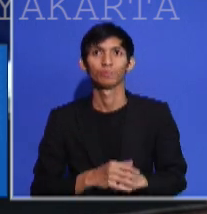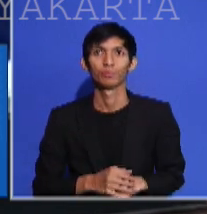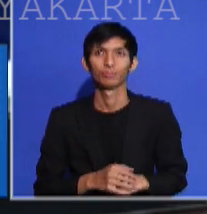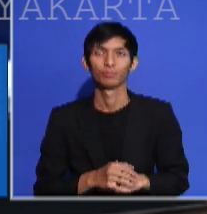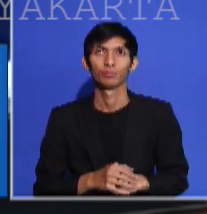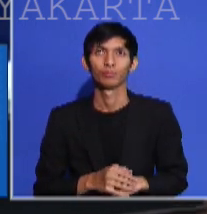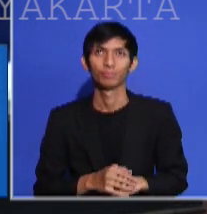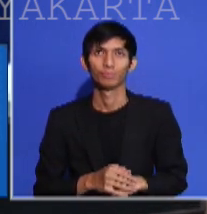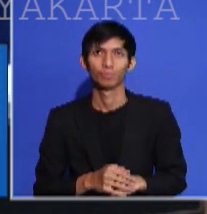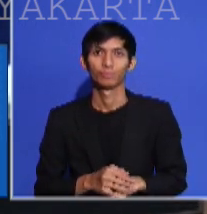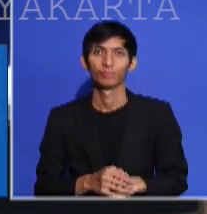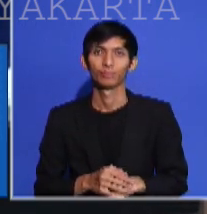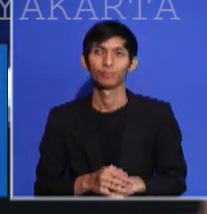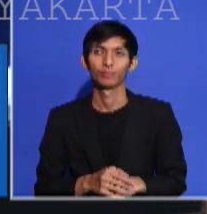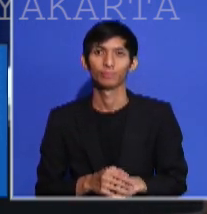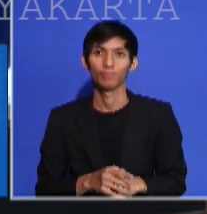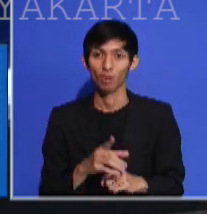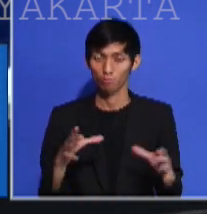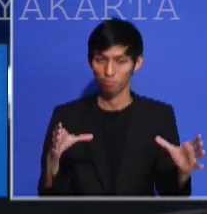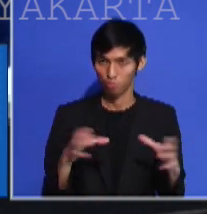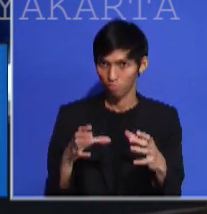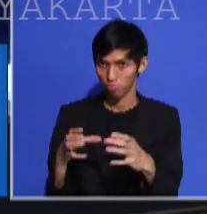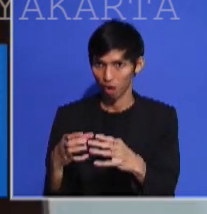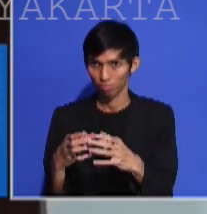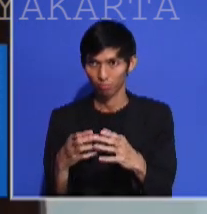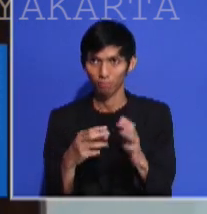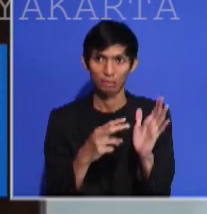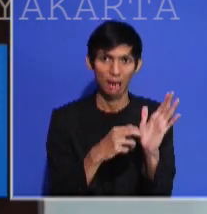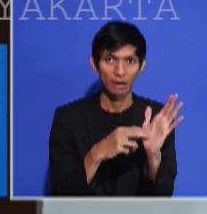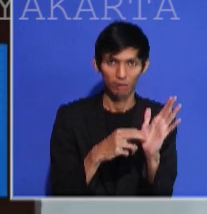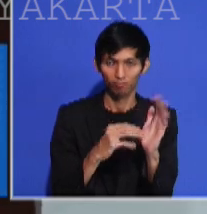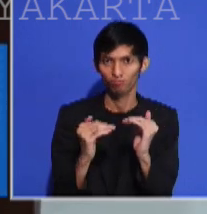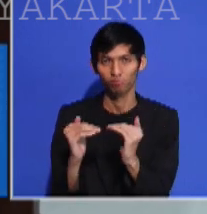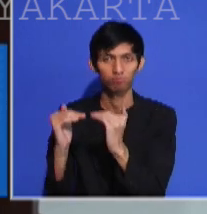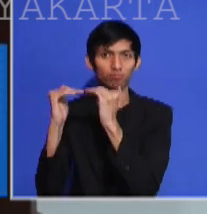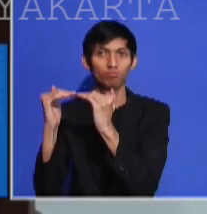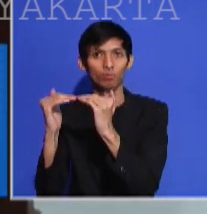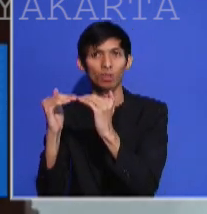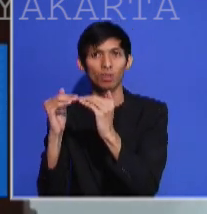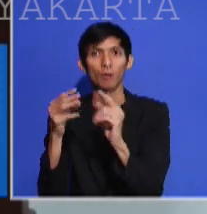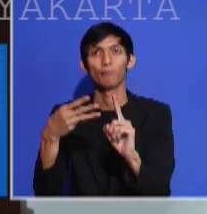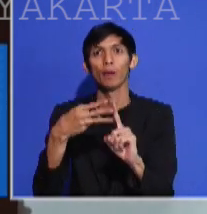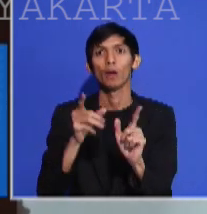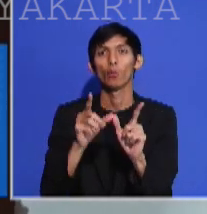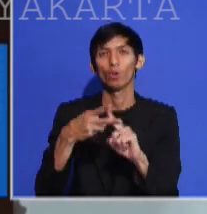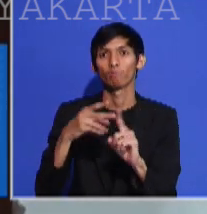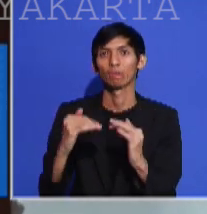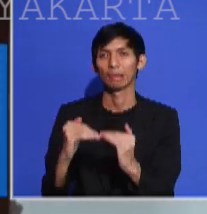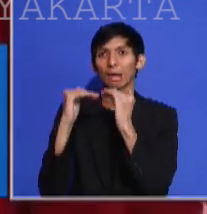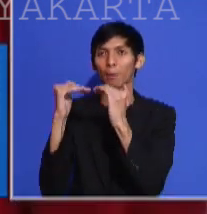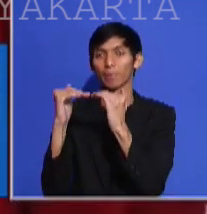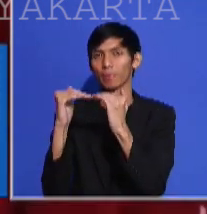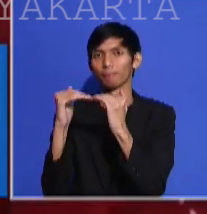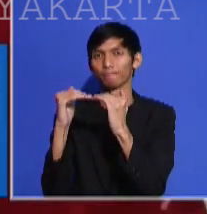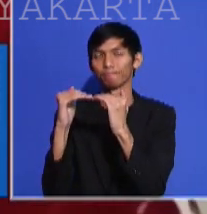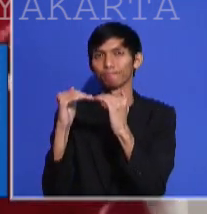apa mengumpulkan poin-poin untuk menduduki peringkat setiap peringkat yang saya duduki